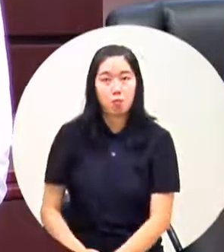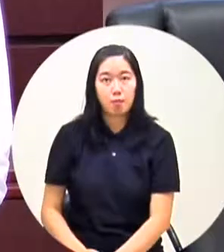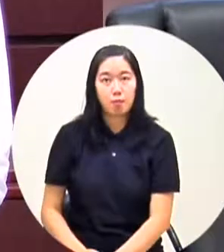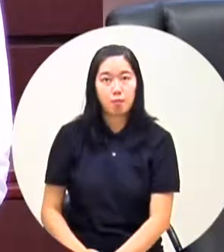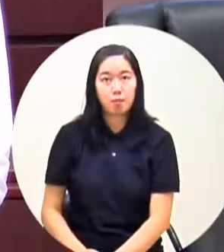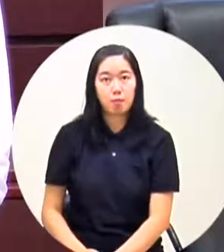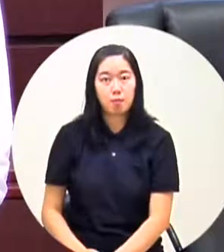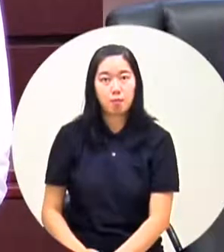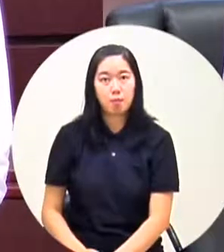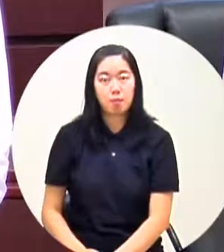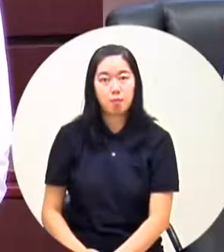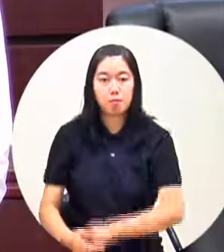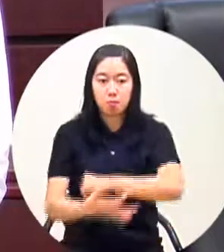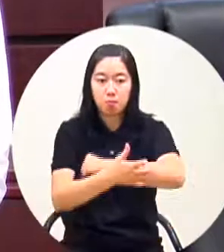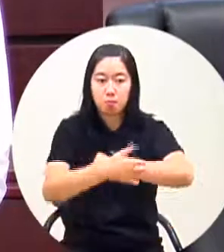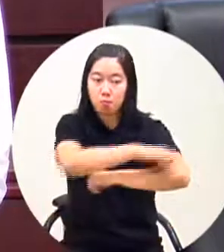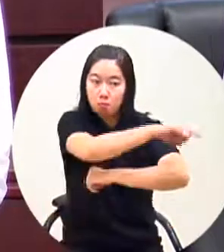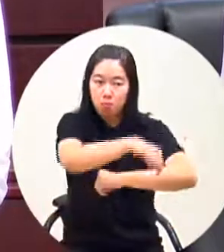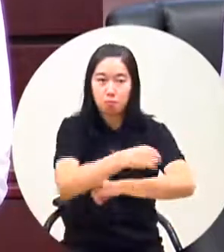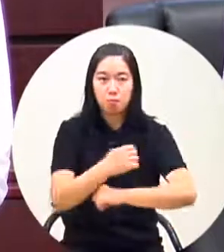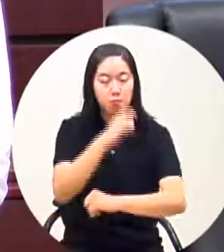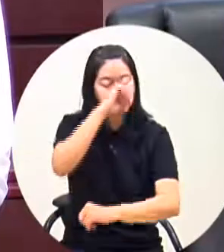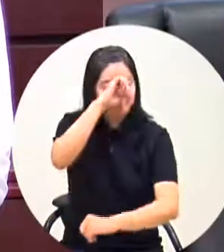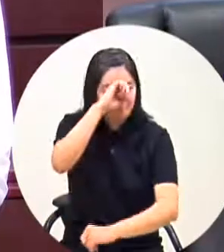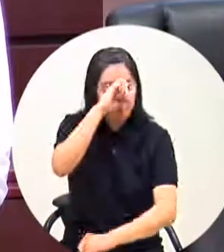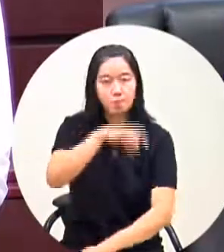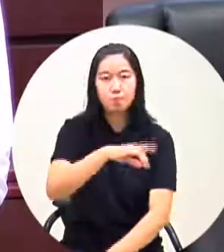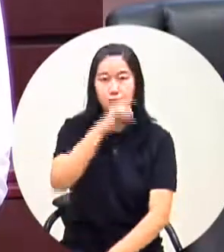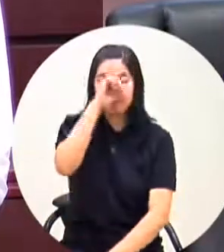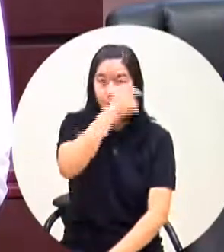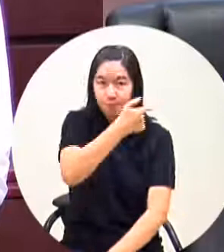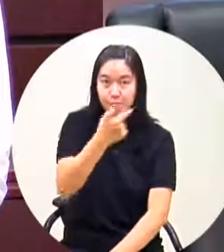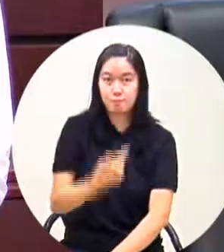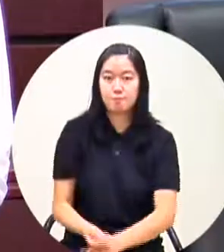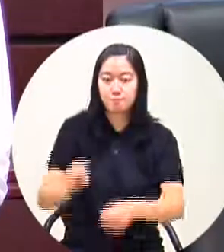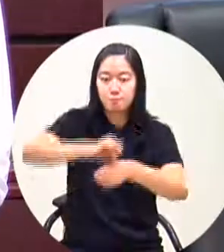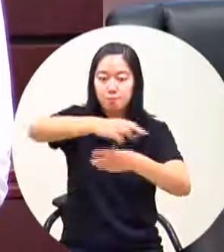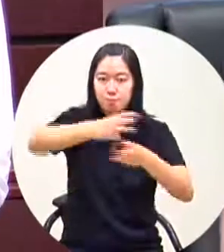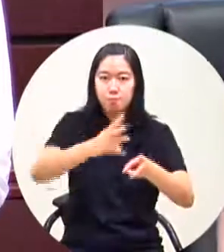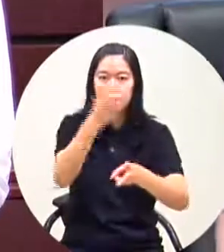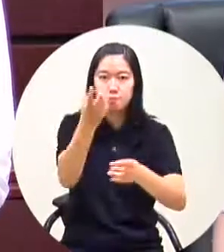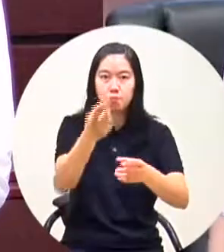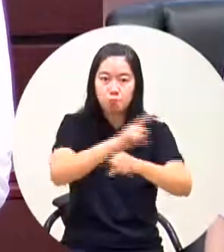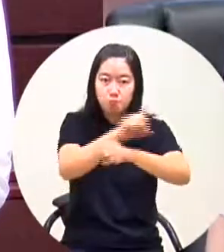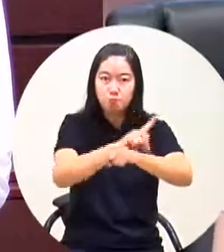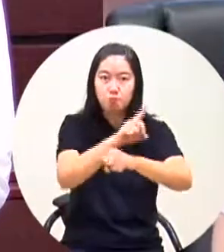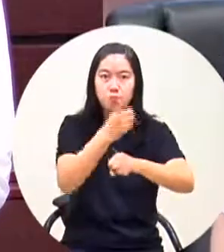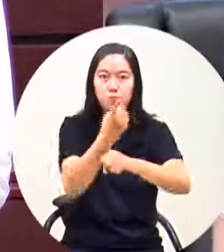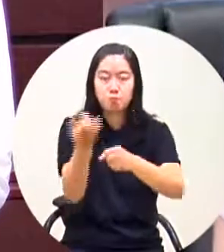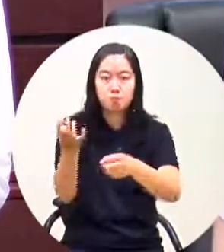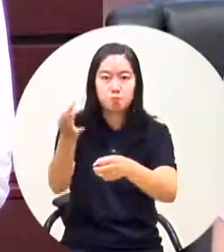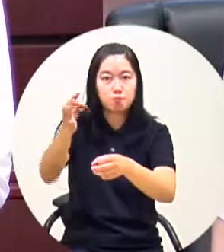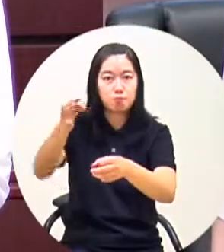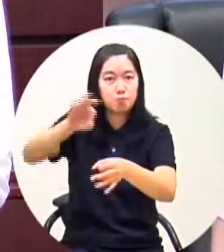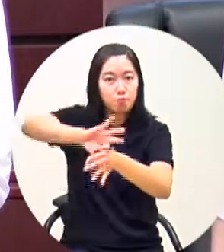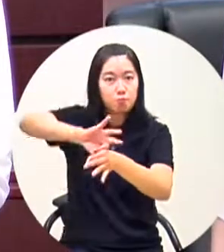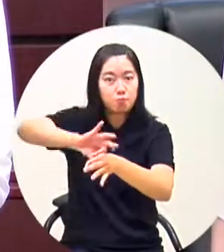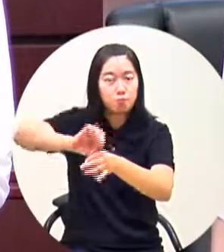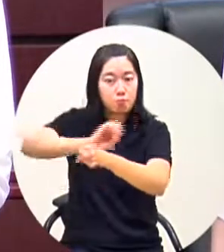们只希望，非常的希望加班一个小时可以领四个小时的钱，这件事情可以落实，